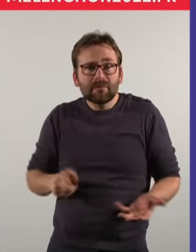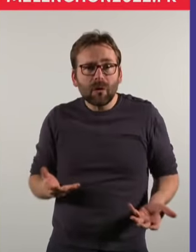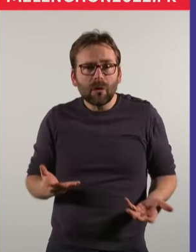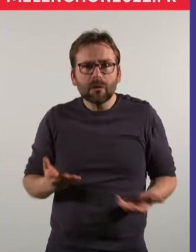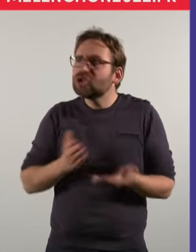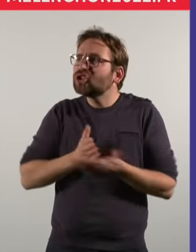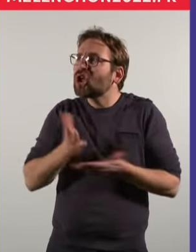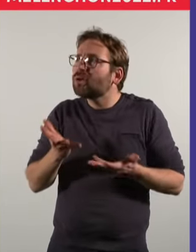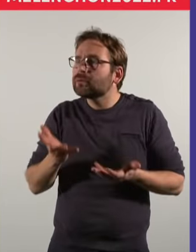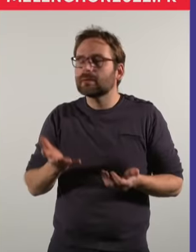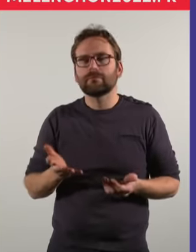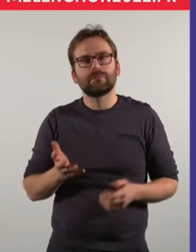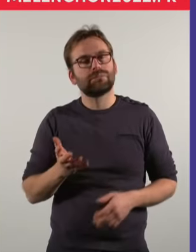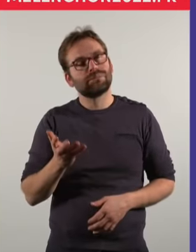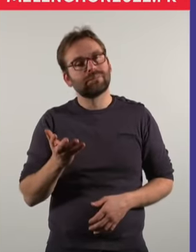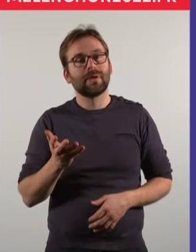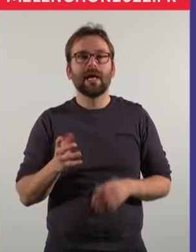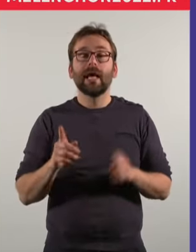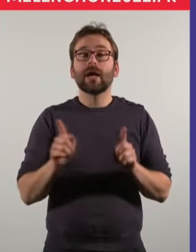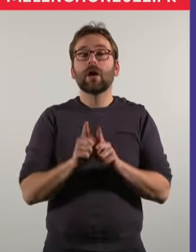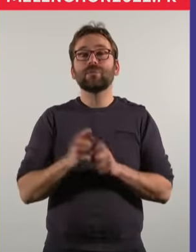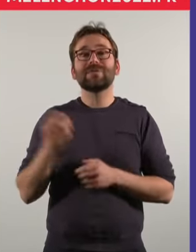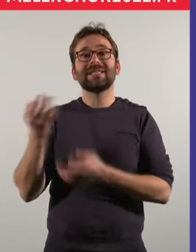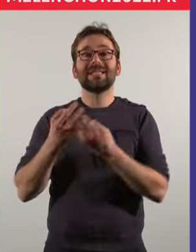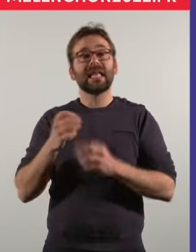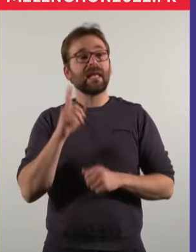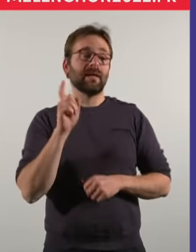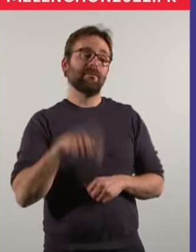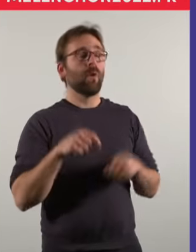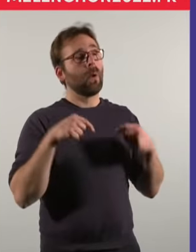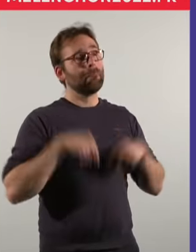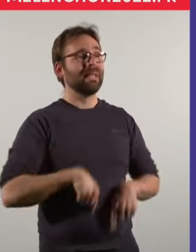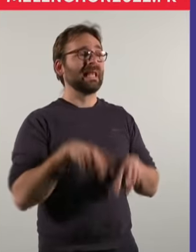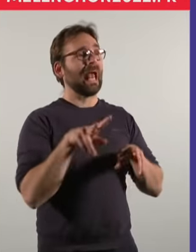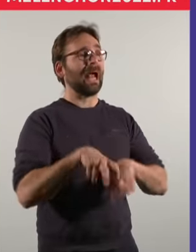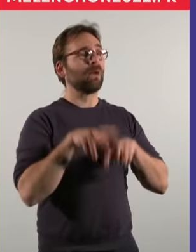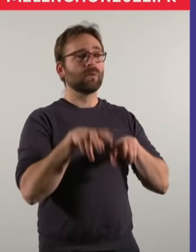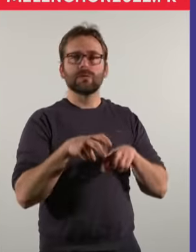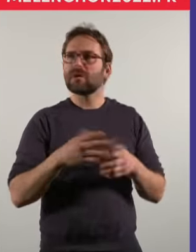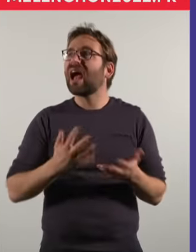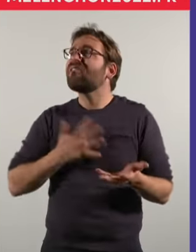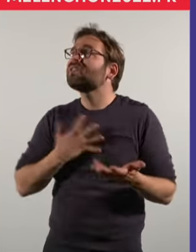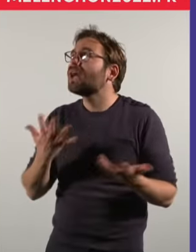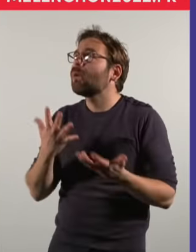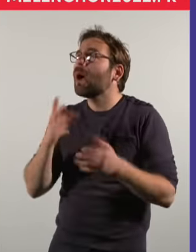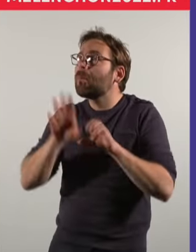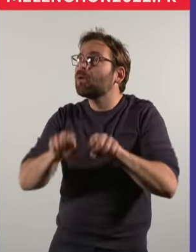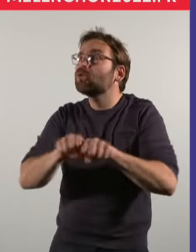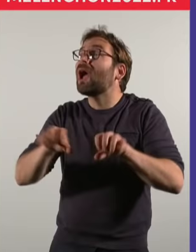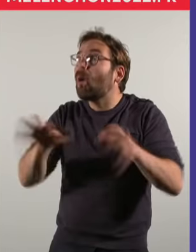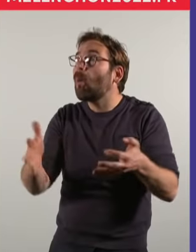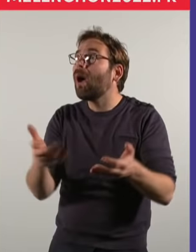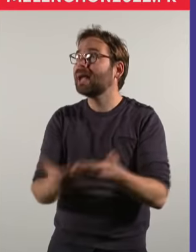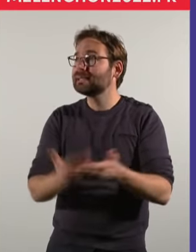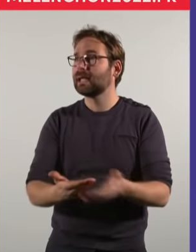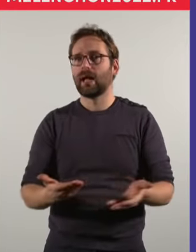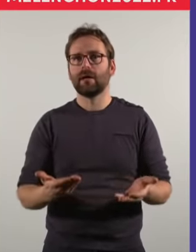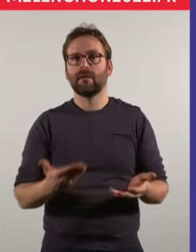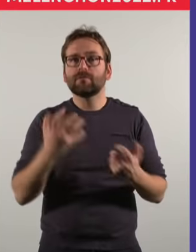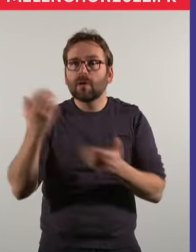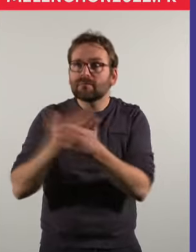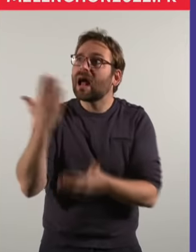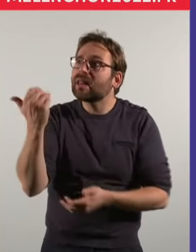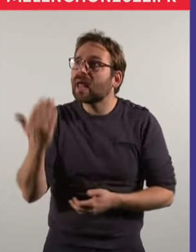sens. C'est exactement comme ceux qui me disent « Il faut un ministère de l'Agriculture ». Mais pourquoi faire? Pour produire quoi? On voudrait le